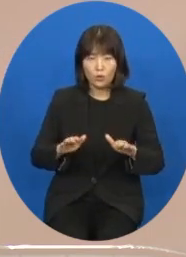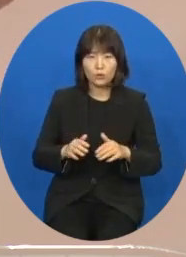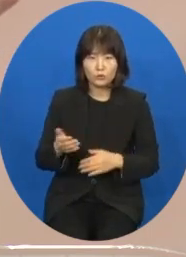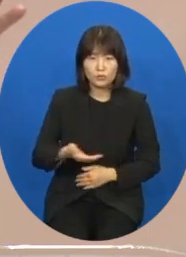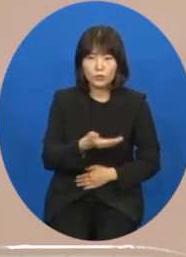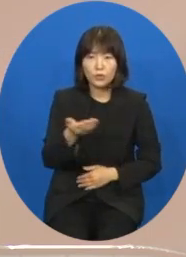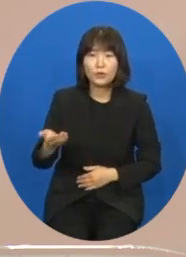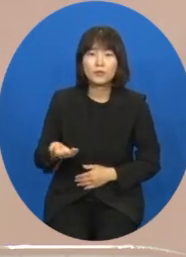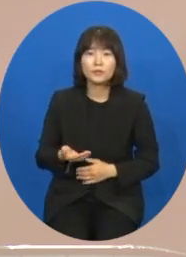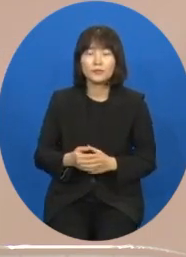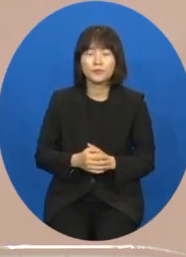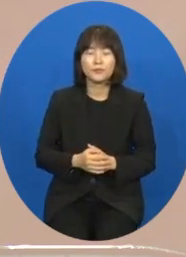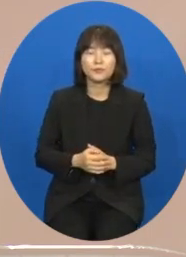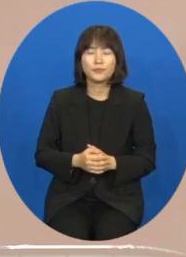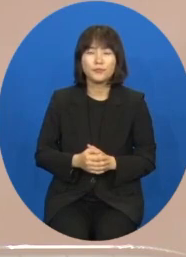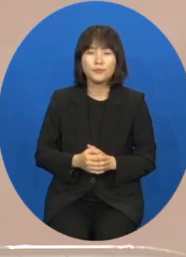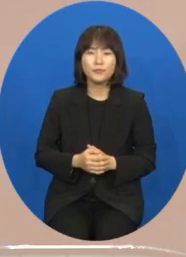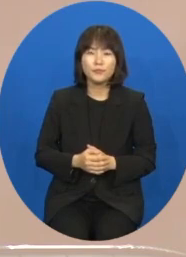여러분 가운데